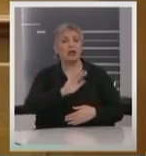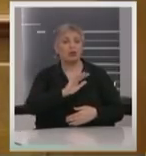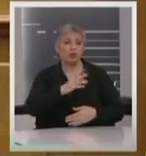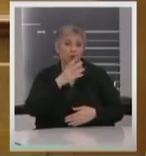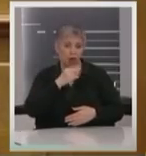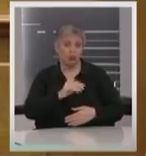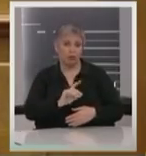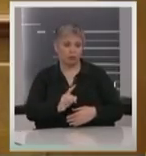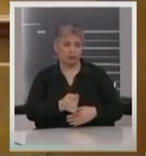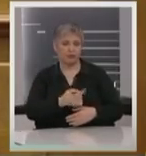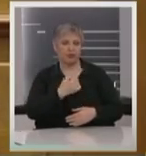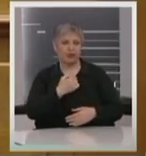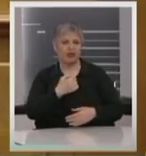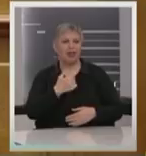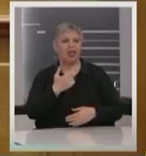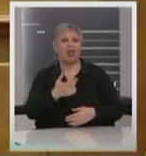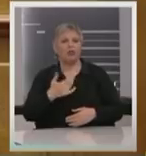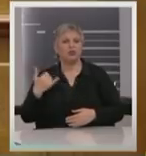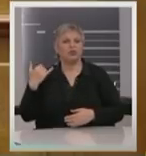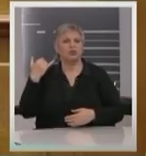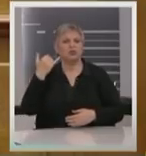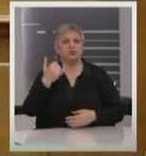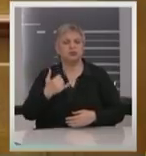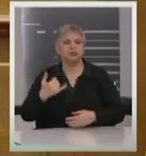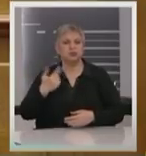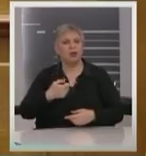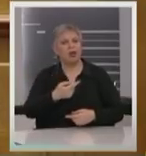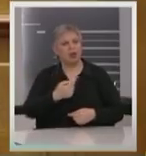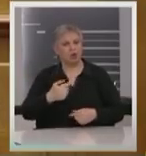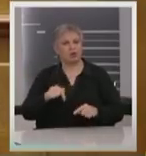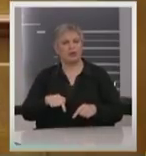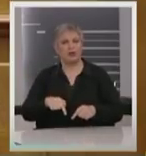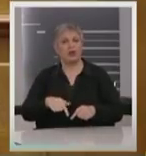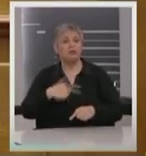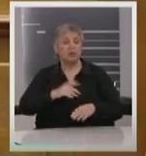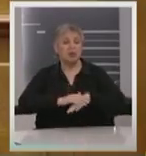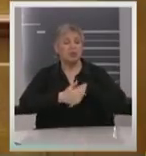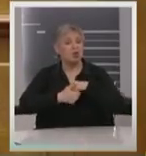Οικονομικών, γιατί δεν συναντιόμαστε πολύ συχνά στη Βουλή, εσείς που ενδιαφέρεστε τόσο πολύ.